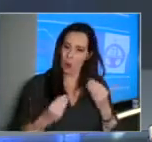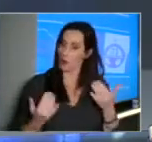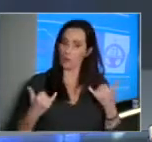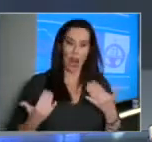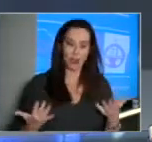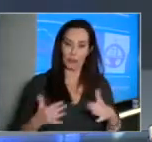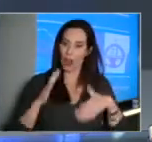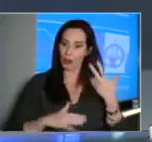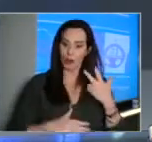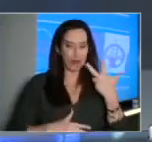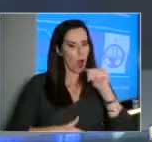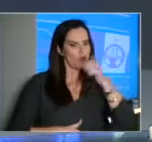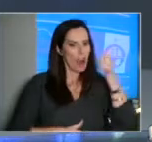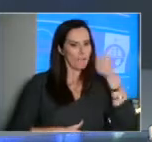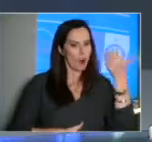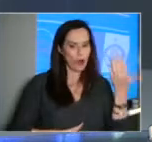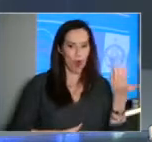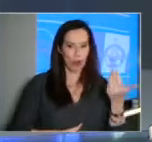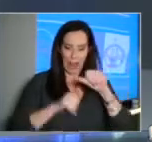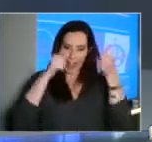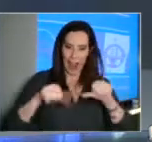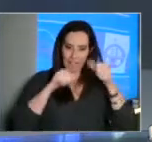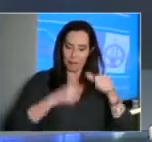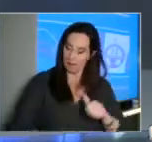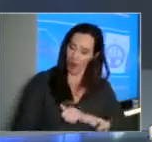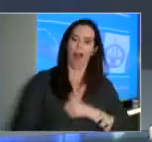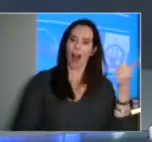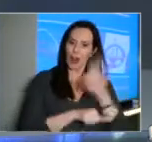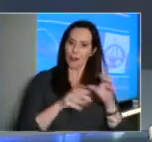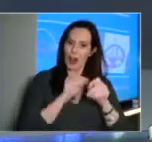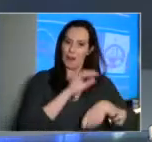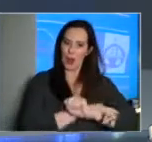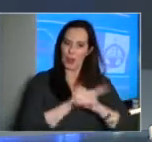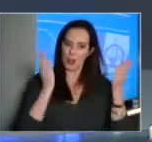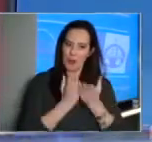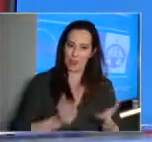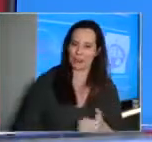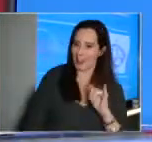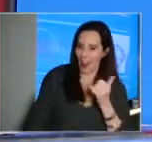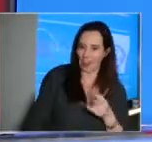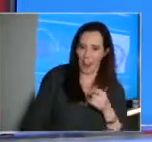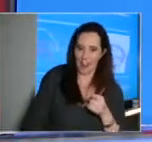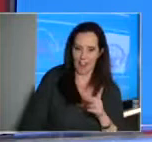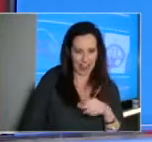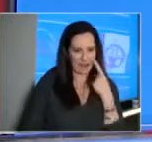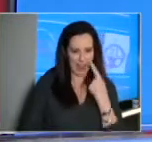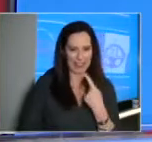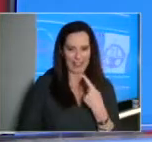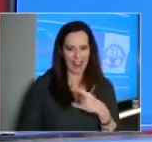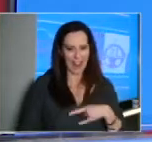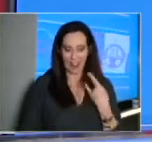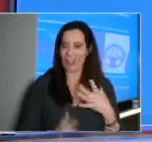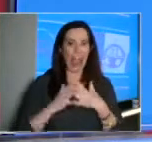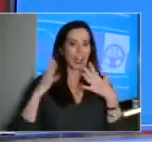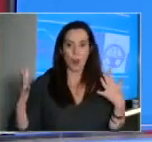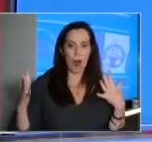אבל עכשיו, אחרי 3 אליפויות, חווית אחלה קדנציה בעזרת הכדורגל. זה נכון, אבל חוויתי חוויה